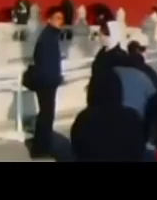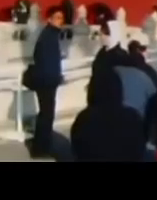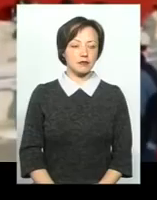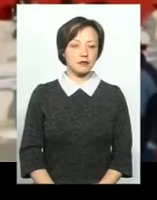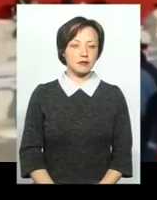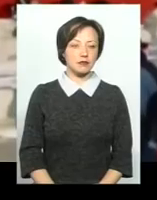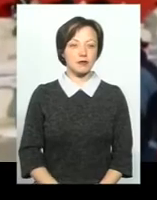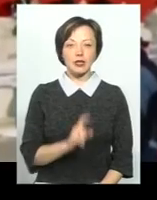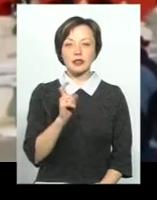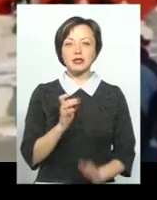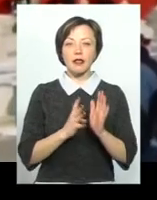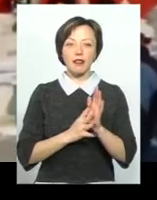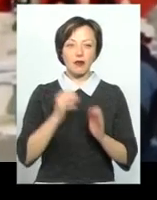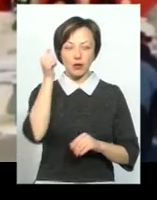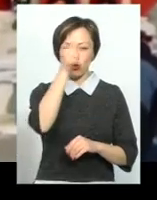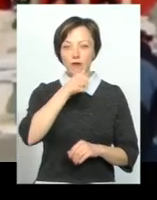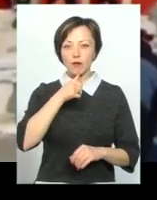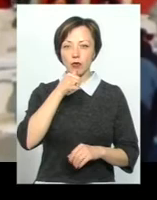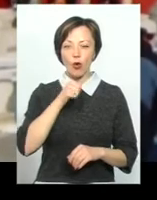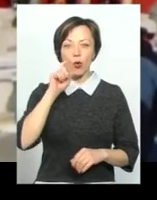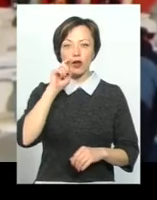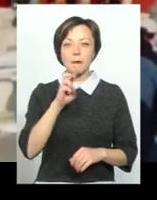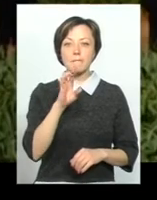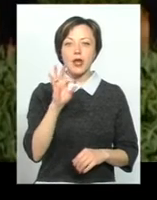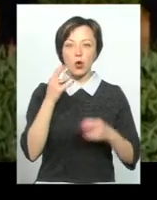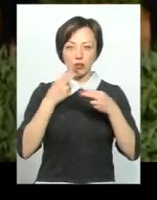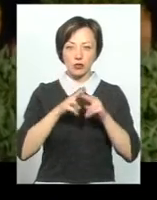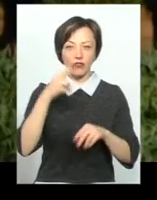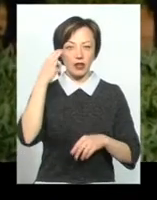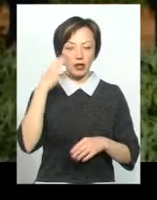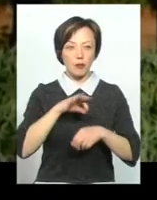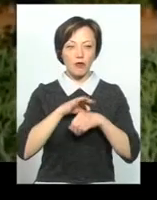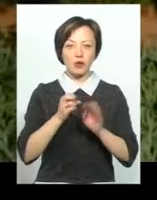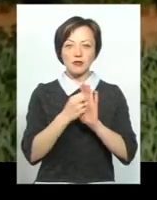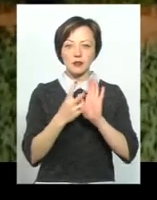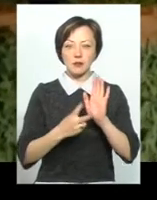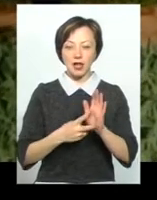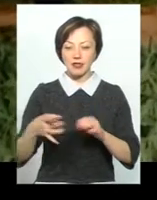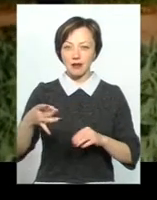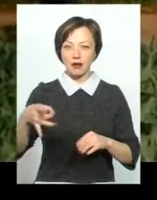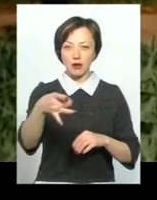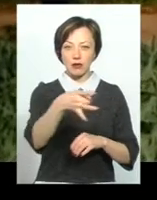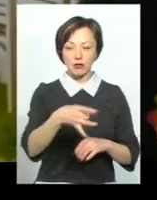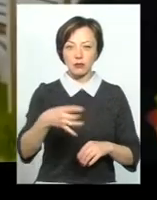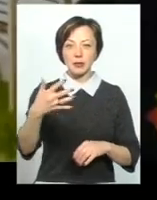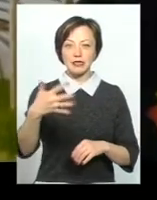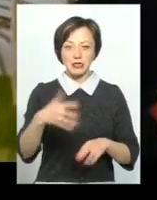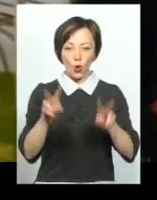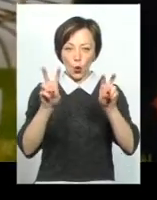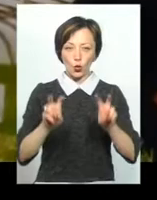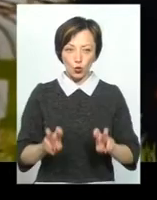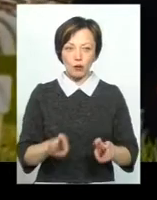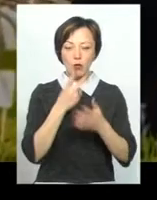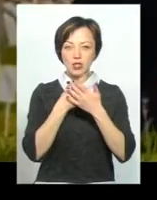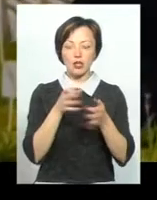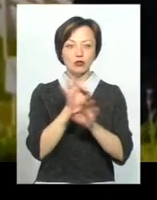За 9 років випробування українських біотехнологій у Китаї, які проводили у 17 провінціях на більш як 50 культурах, показали